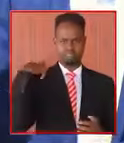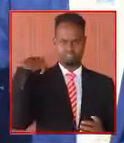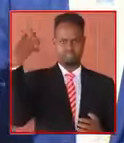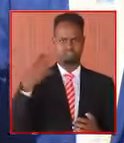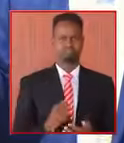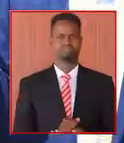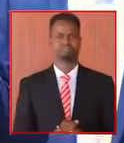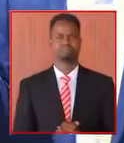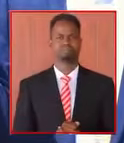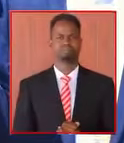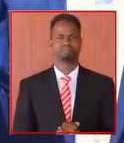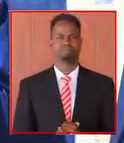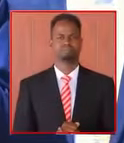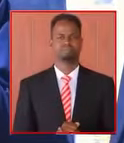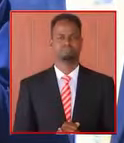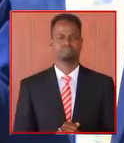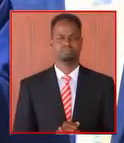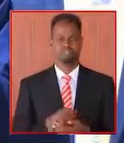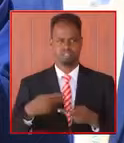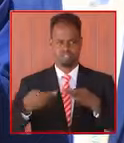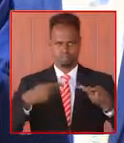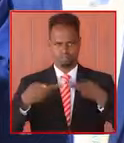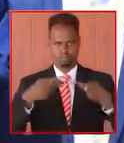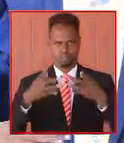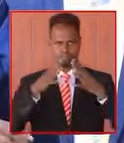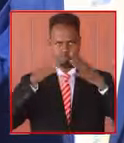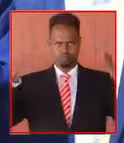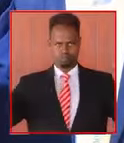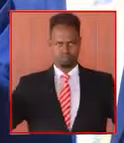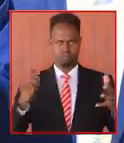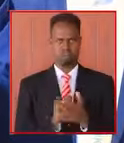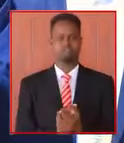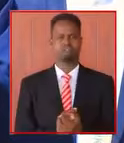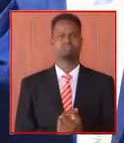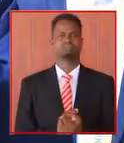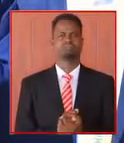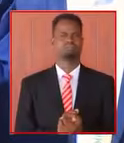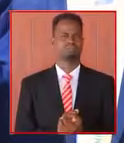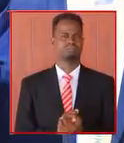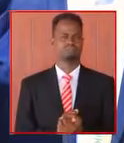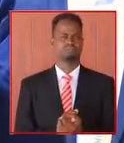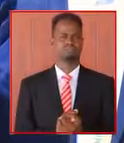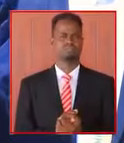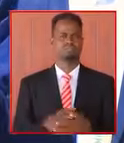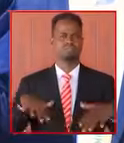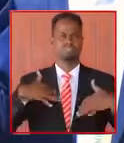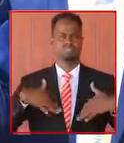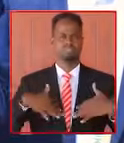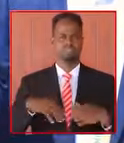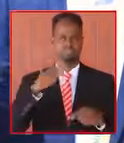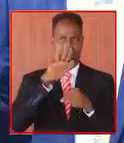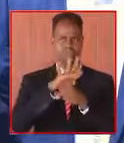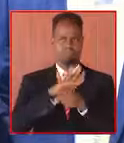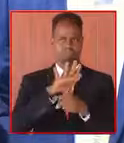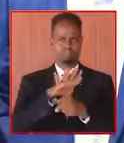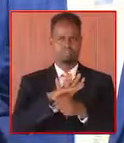ta u weyn ugu qaataan oo aanay dadkii meel dhexan u riibin hadday dhaqaalo meel ku urursana